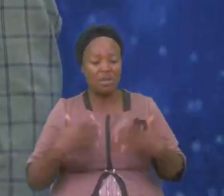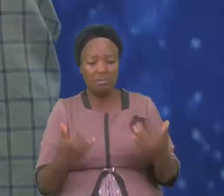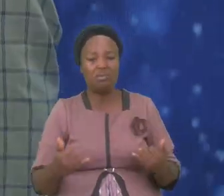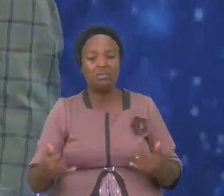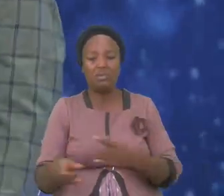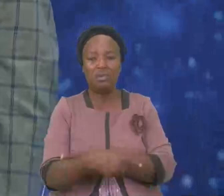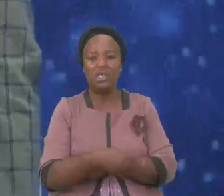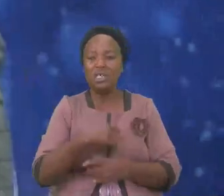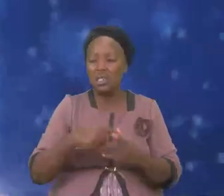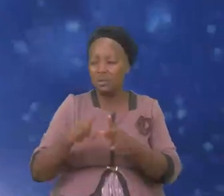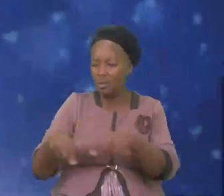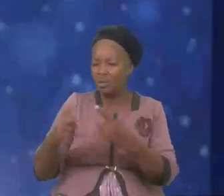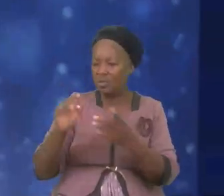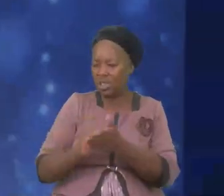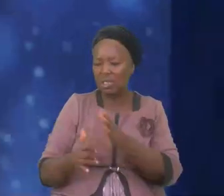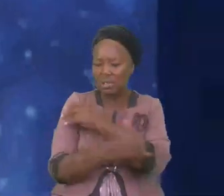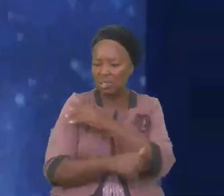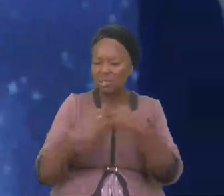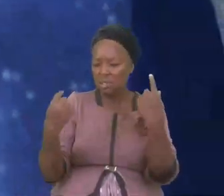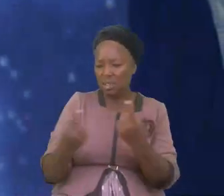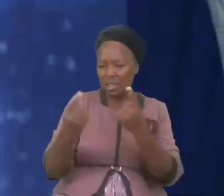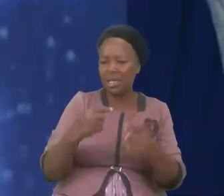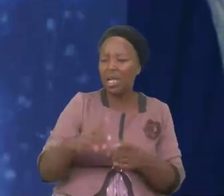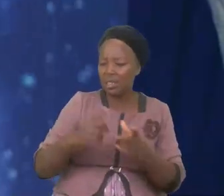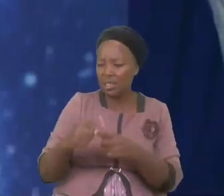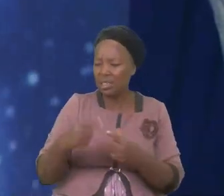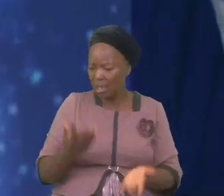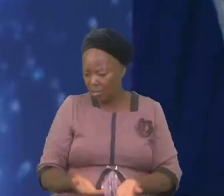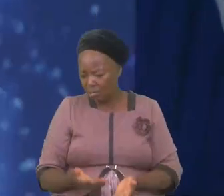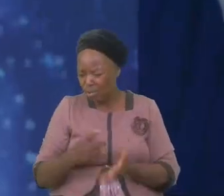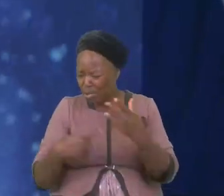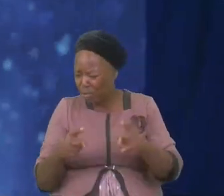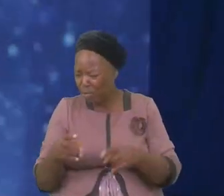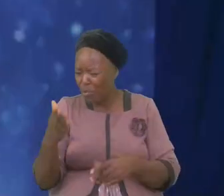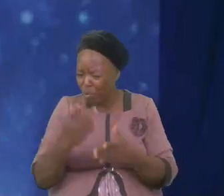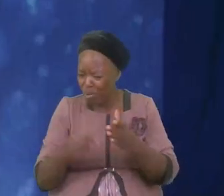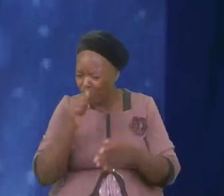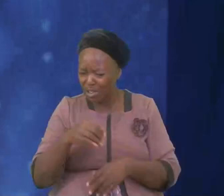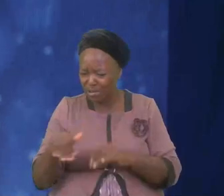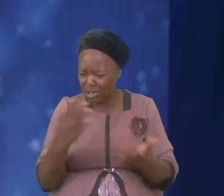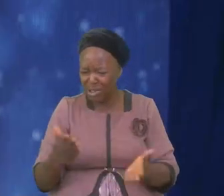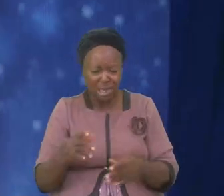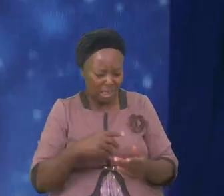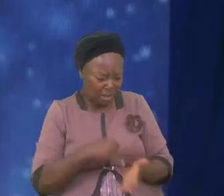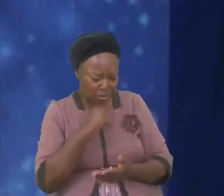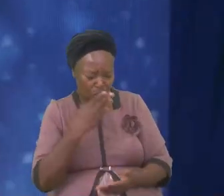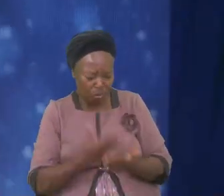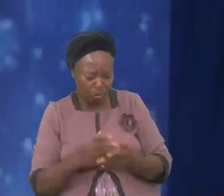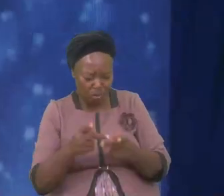C'est pas seulement qu'ils sont allés en Babylone. Quand ils sont allés en Babylone, ils ont décondé. Ah, ça ce n'est pas un bon endroit, il faut rester. Ça ce n'est pas un bon endroit, il faut